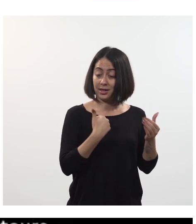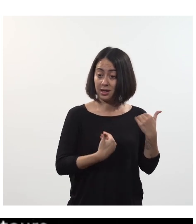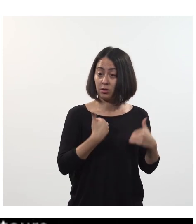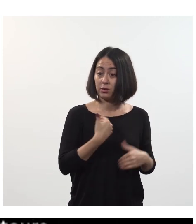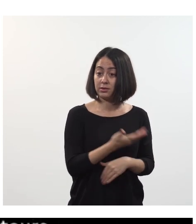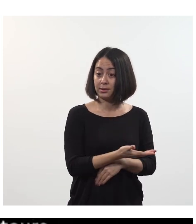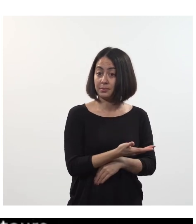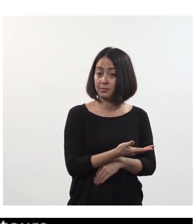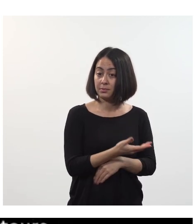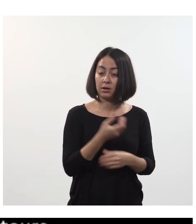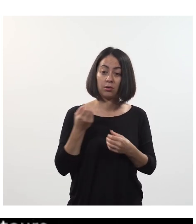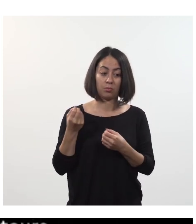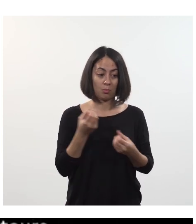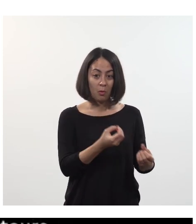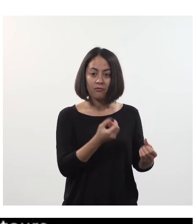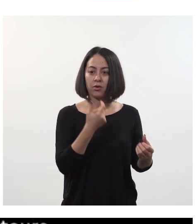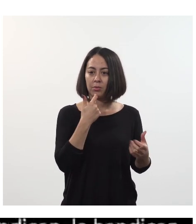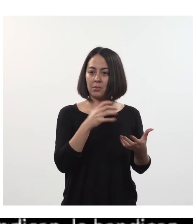l'impact sur les complications et puis la mortalité.